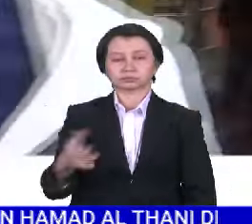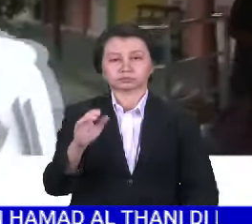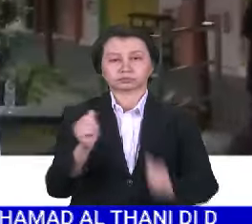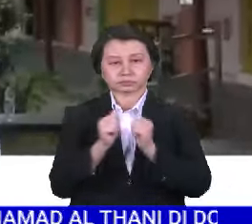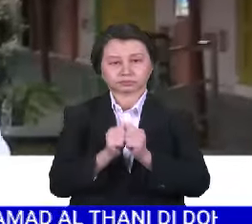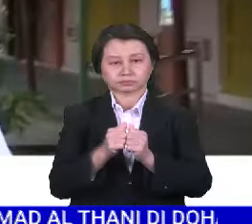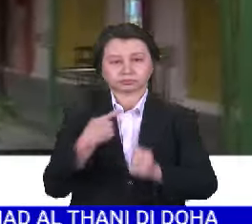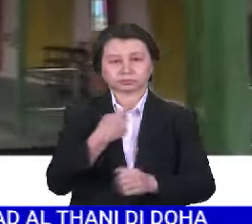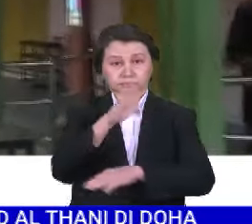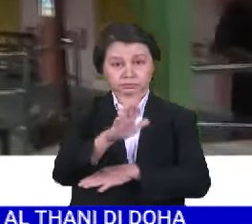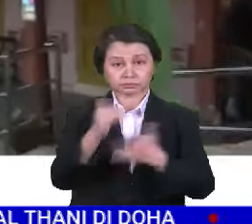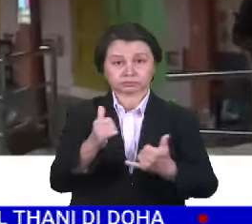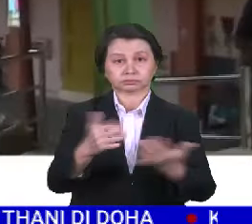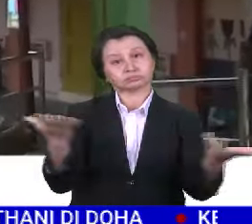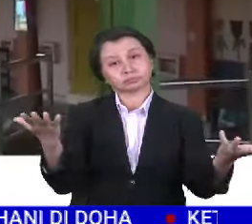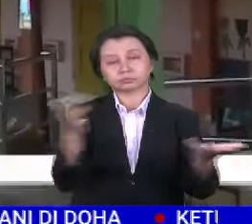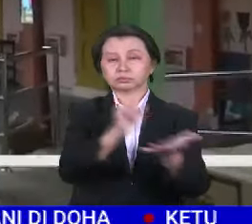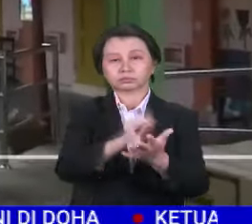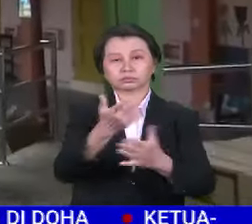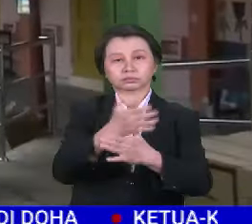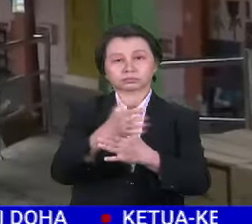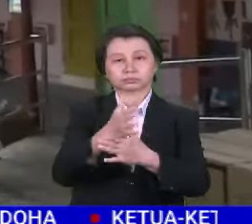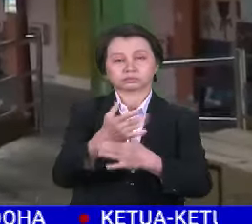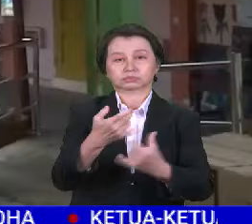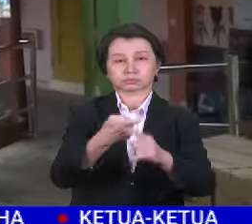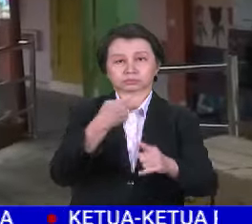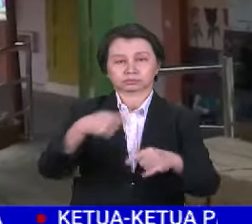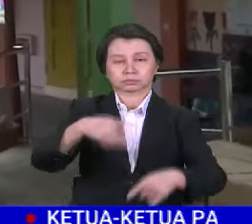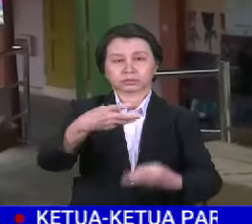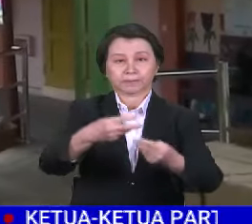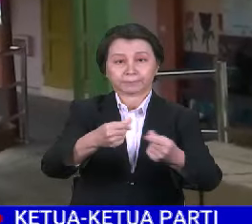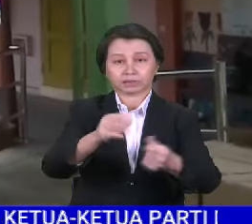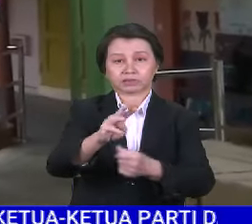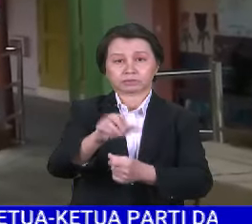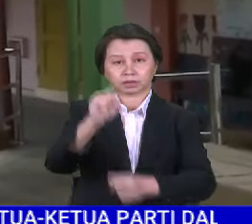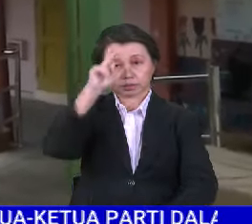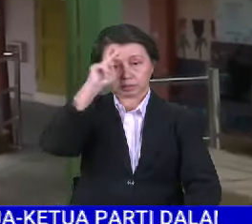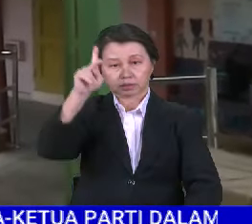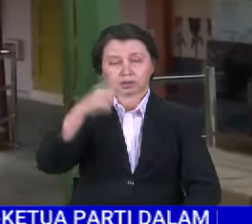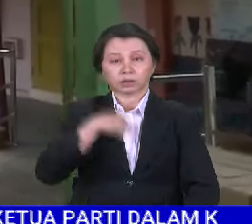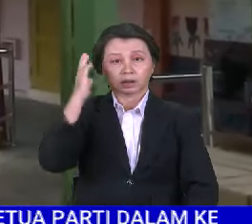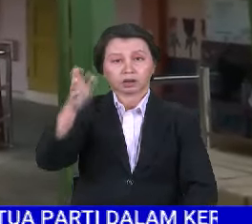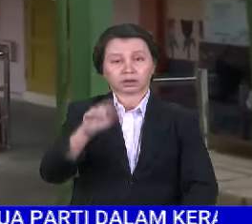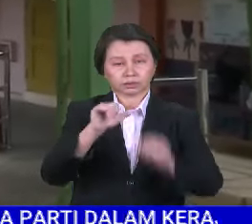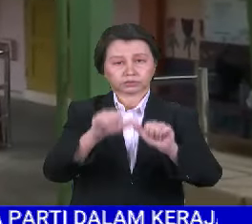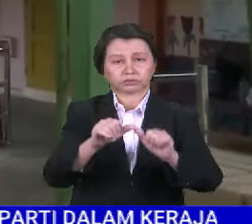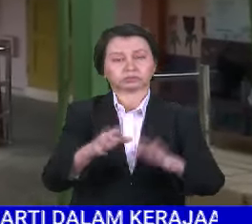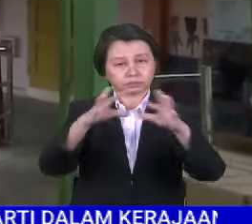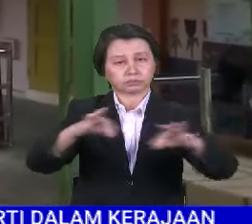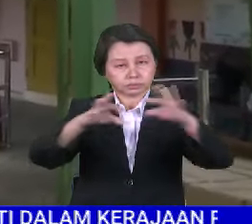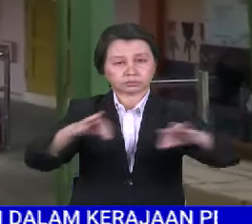untuk bersama kami untuk petang ini. Saya kira itu saja perkongsian saya dari Pasir Mas Kelantan. Saya akan terus